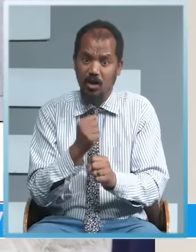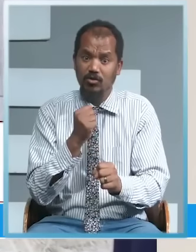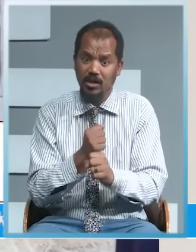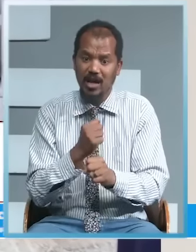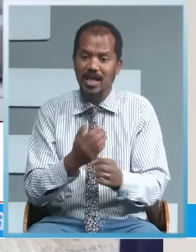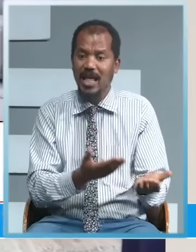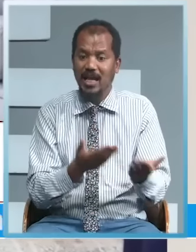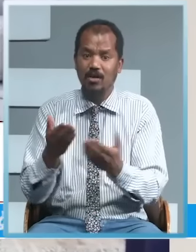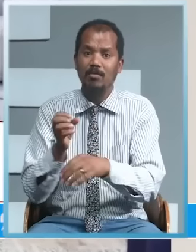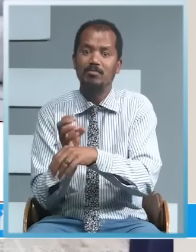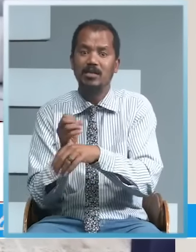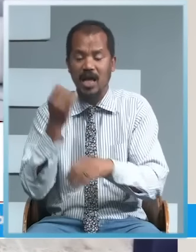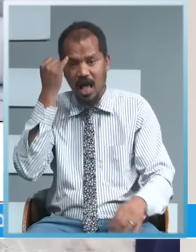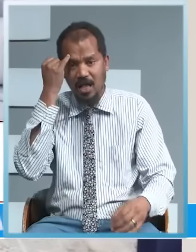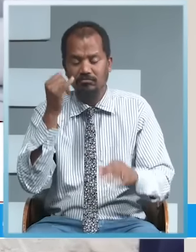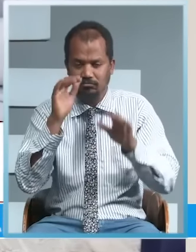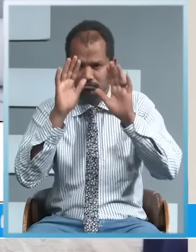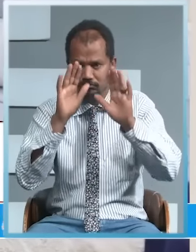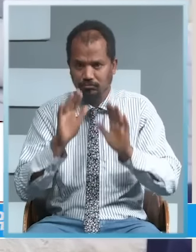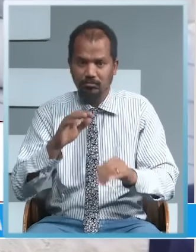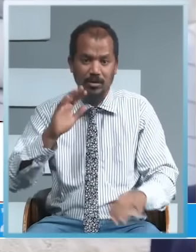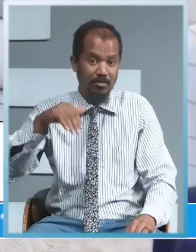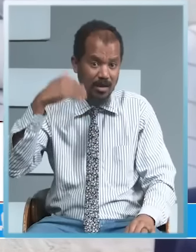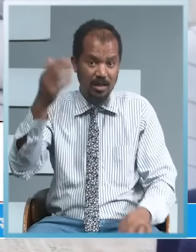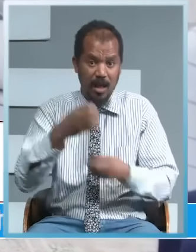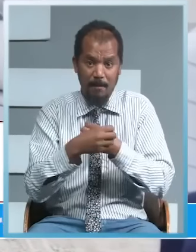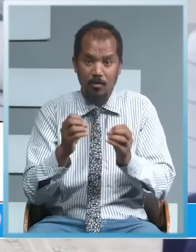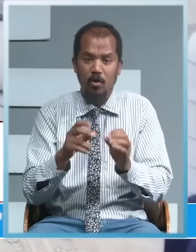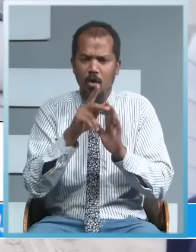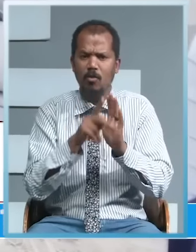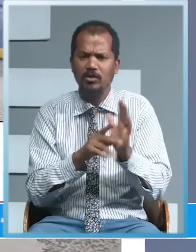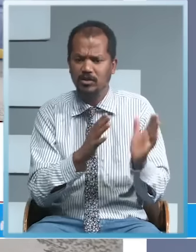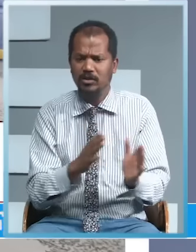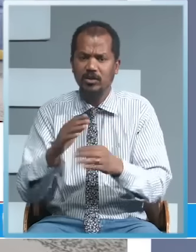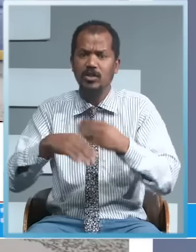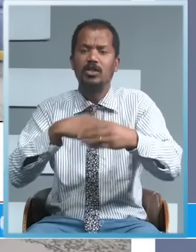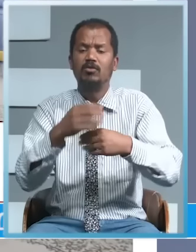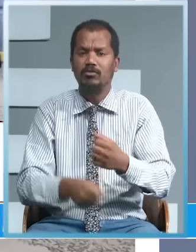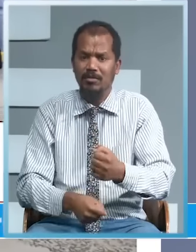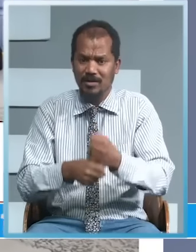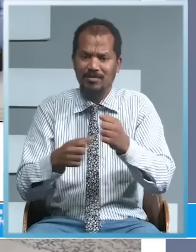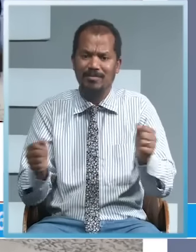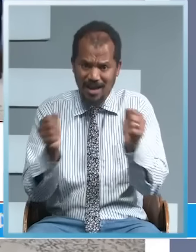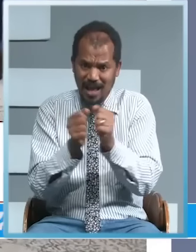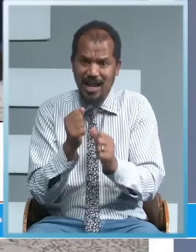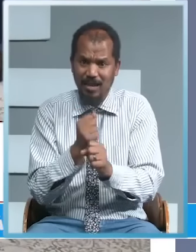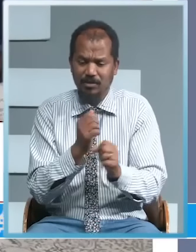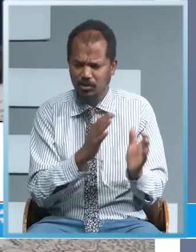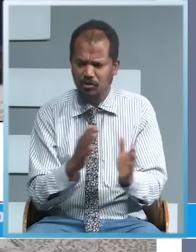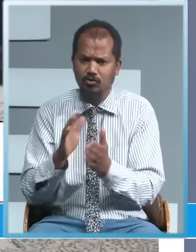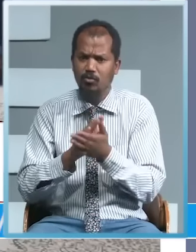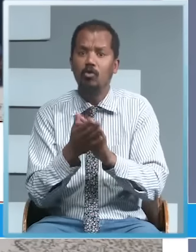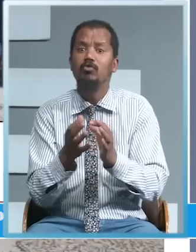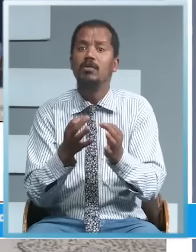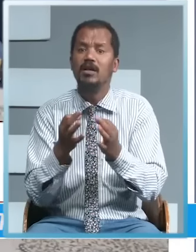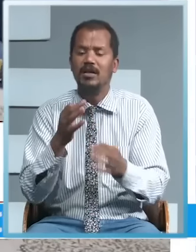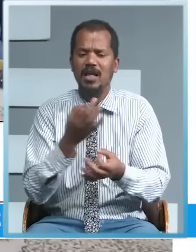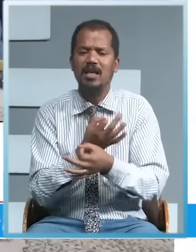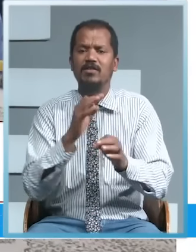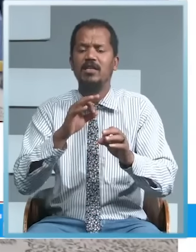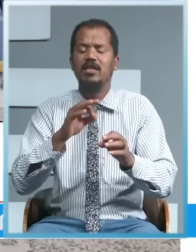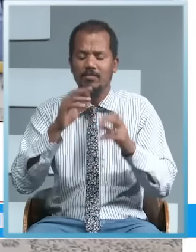እና የቀረበውን ምክረ ሀሳብ አድንቀዋል። በቀጣይም ቢሮው የፖሊሲ ዝግጅት ሂደቱን በመደገፍ በጋራ ለመስራት ዝግጁ መሆኑን መግለጻቸውን